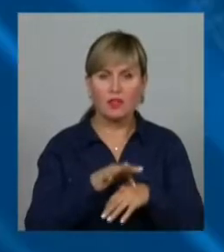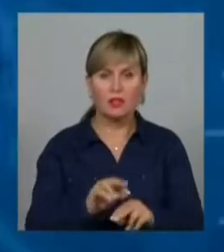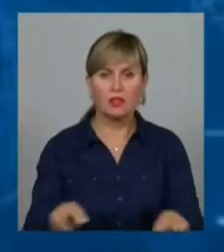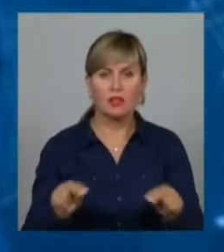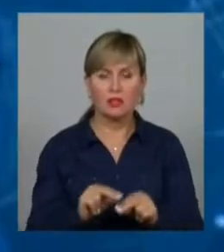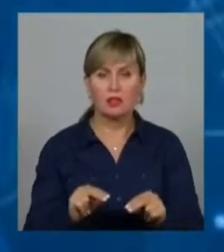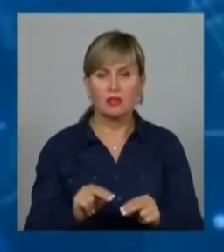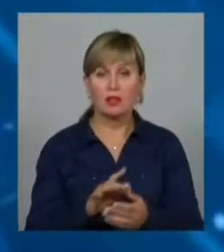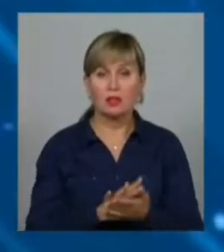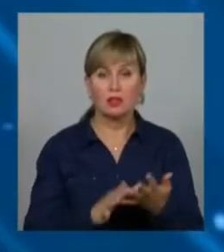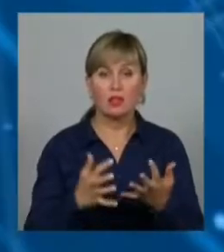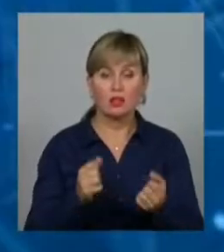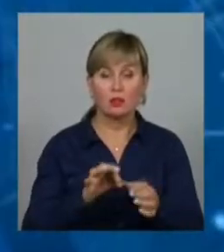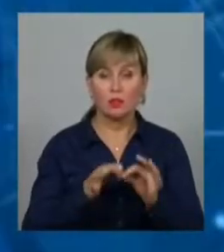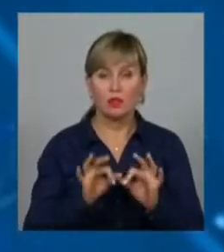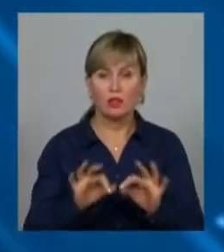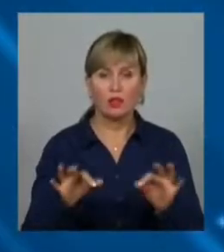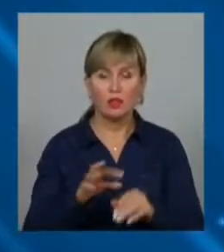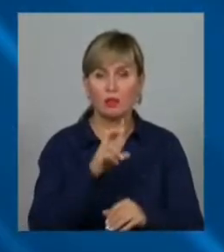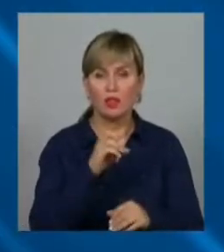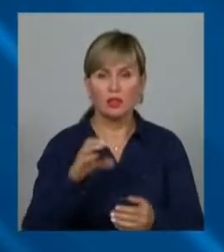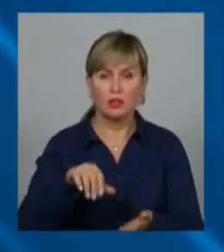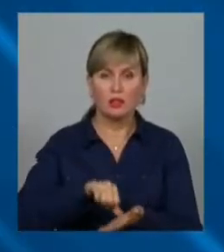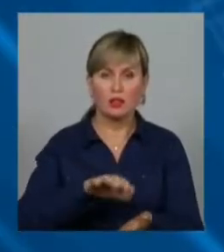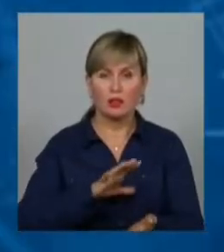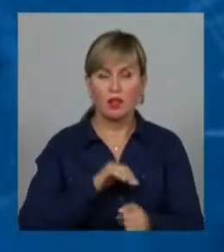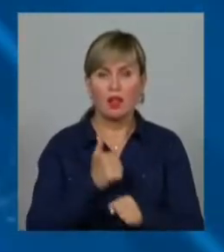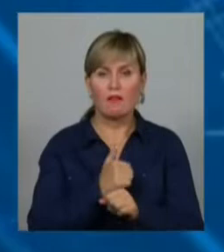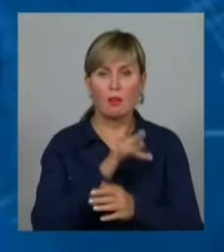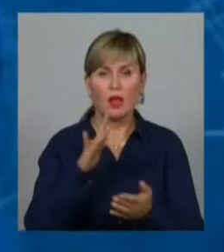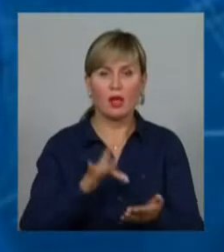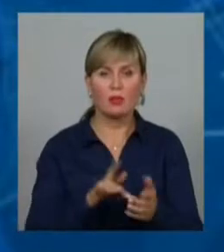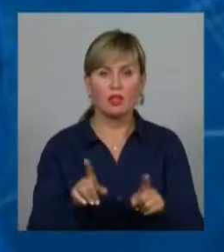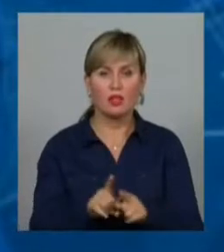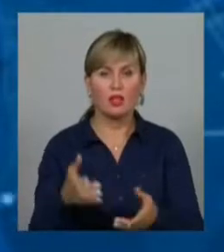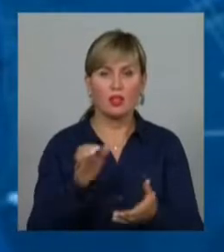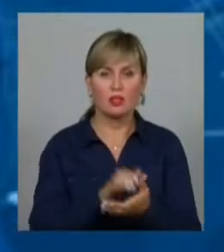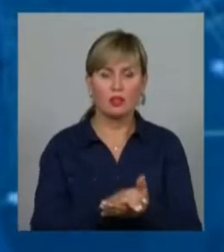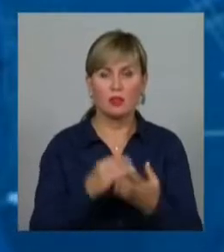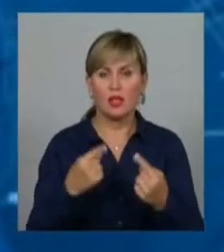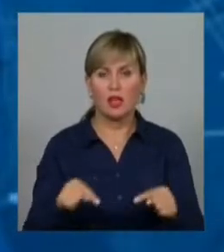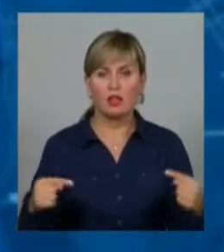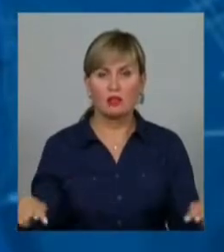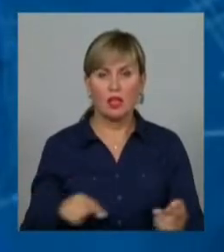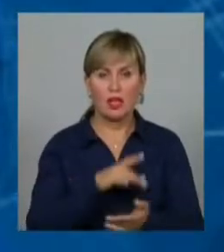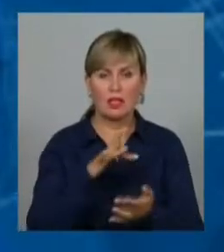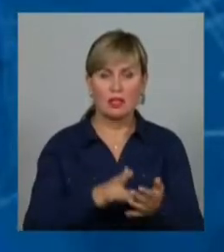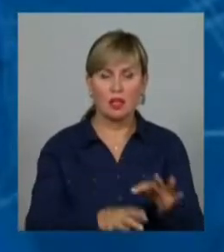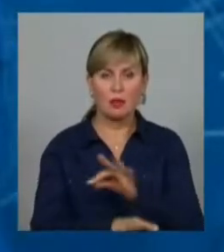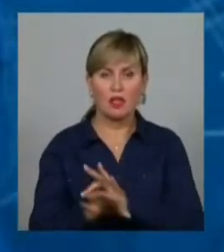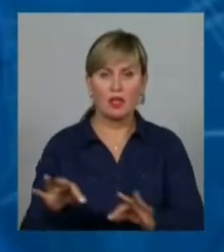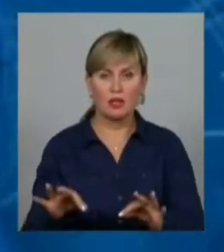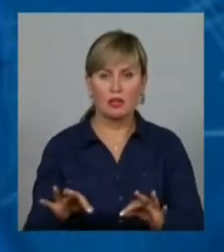церемонии открытия принял участие аким города а пока jan сагинтаев глава мегаполиса также ознакомился с рядом других городских проектов